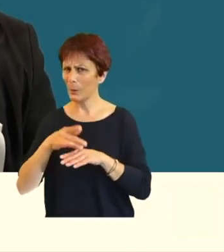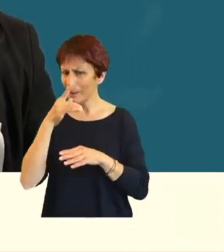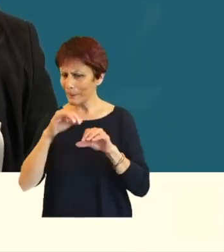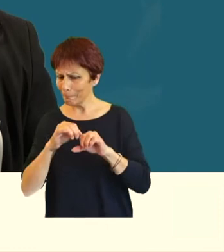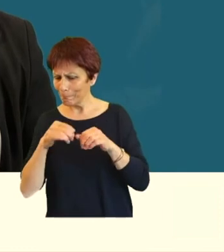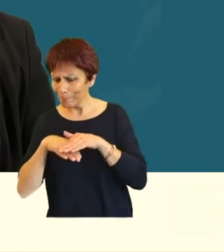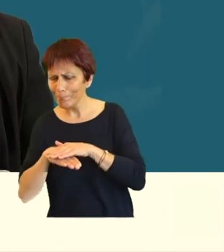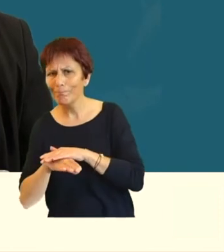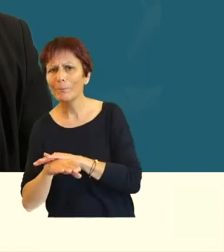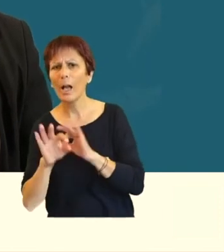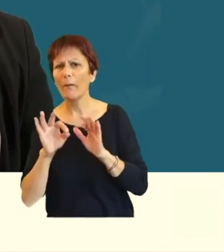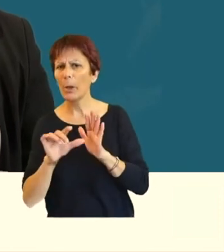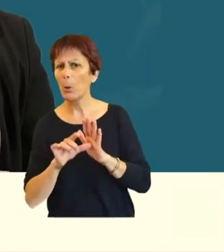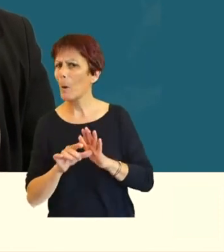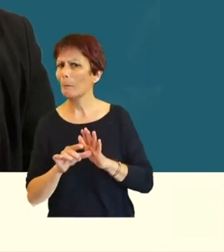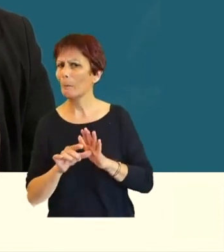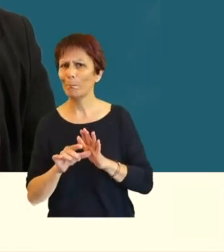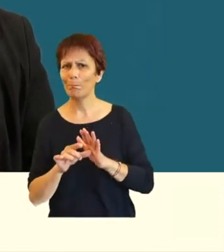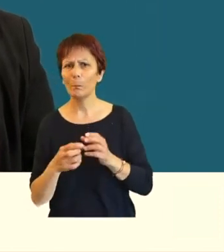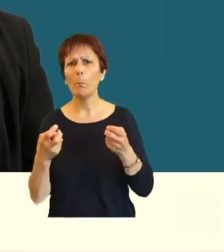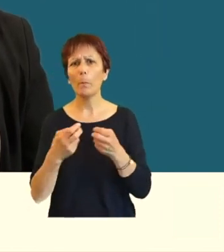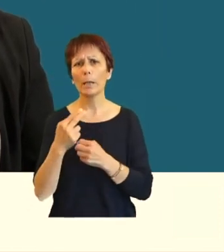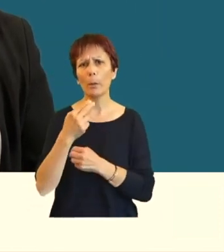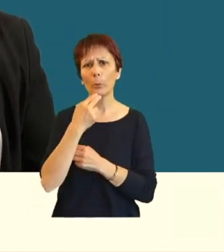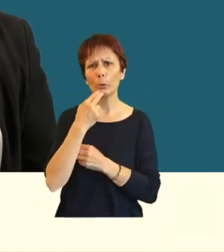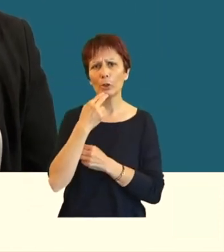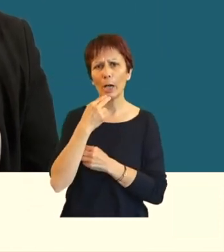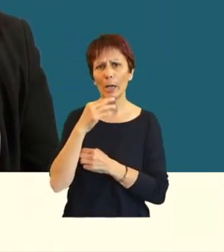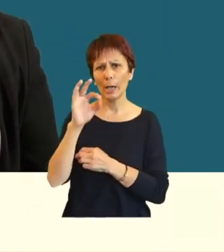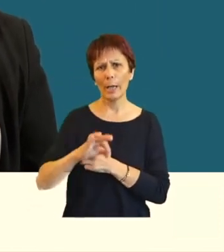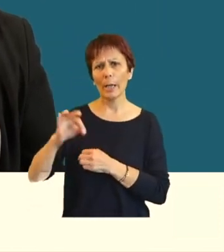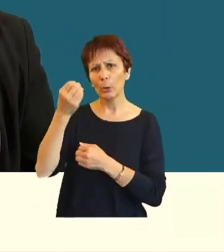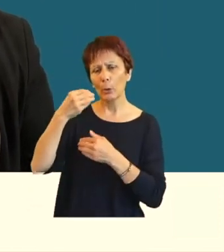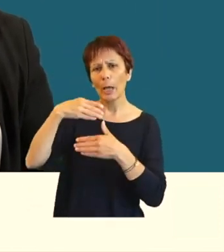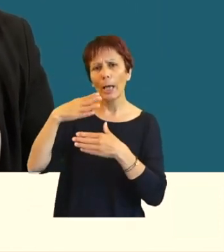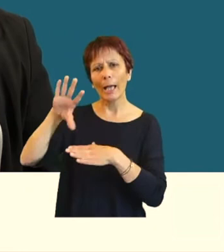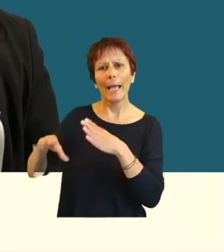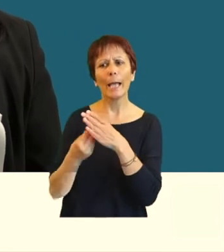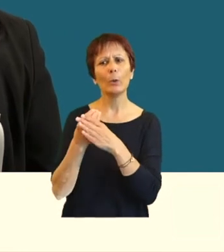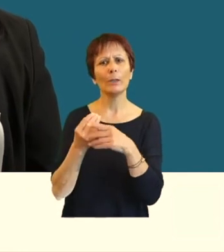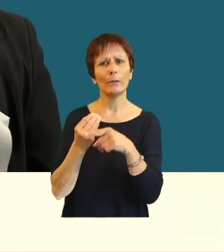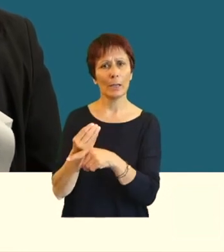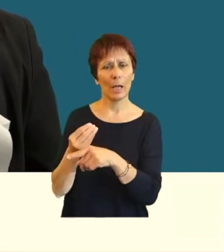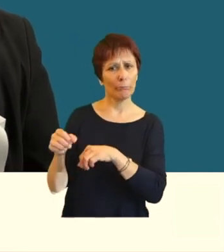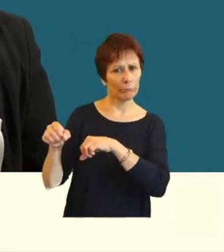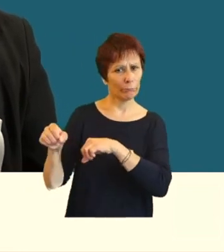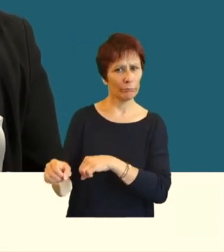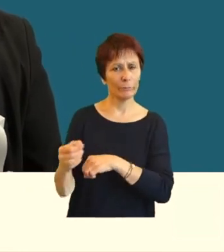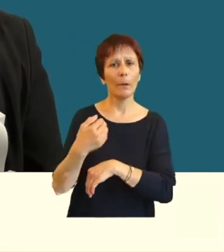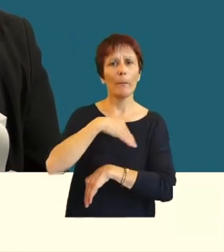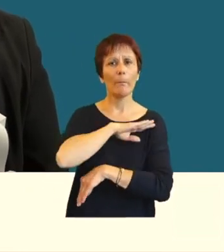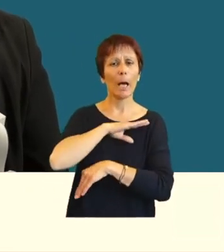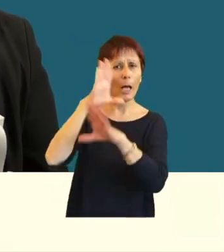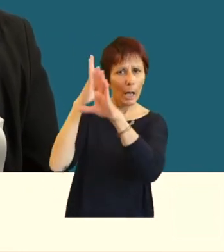en phase avec les termes de la loi, comme par exemple l'usage insidieux de l'écriture inclusive qui, je vous le rappelle, est rejeté par l'Académie française